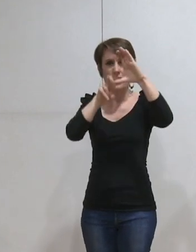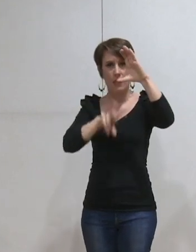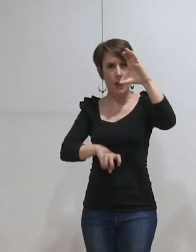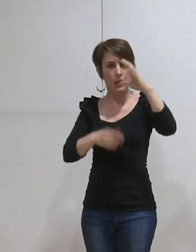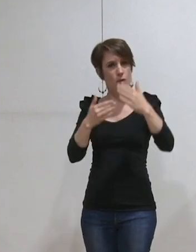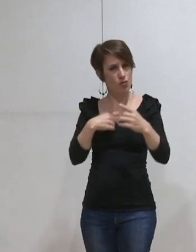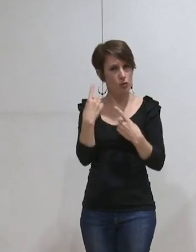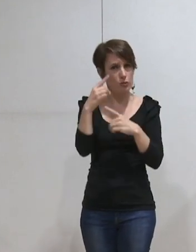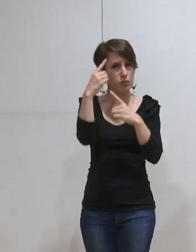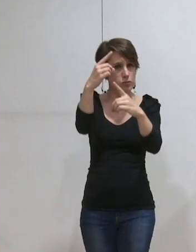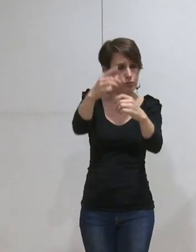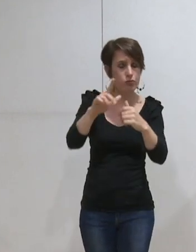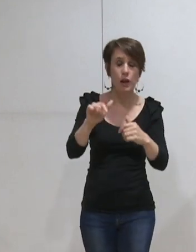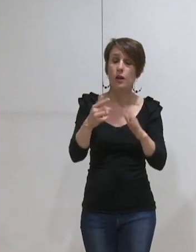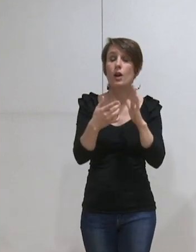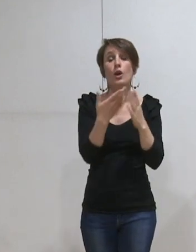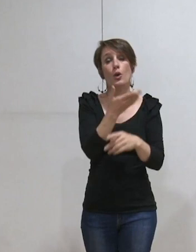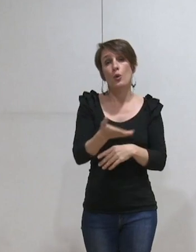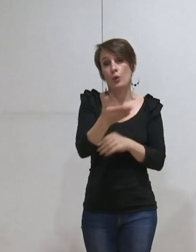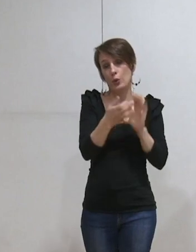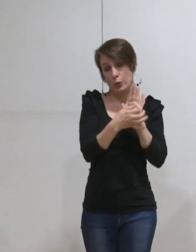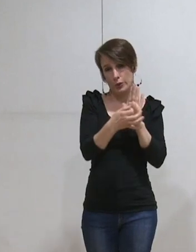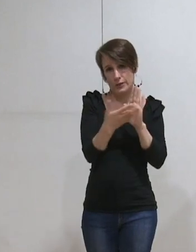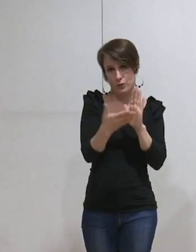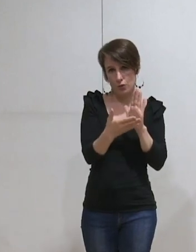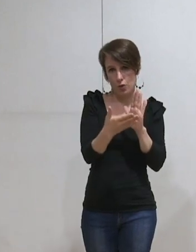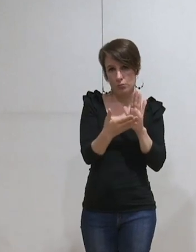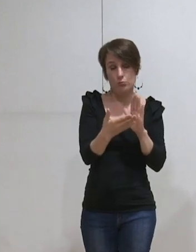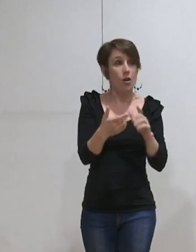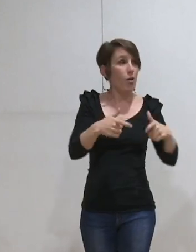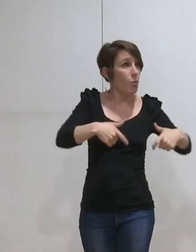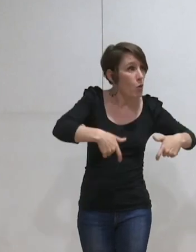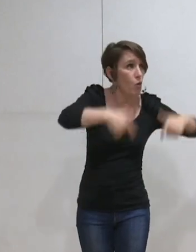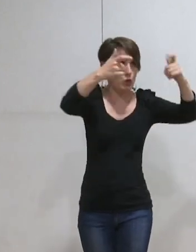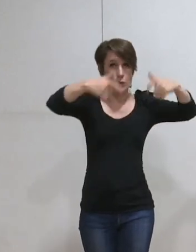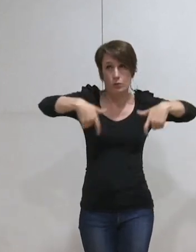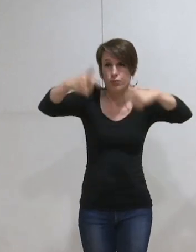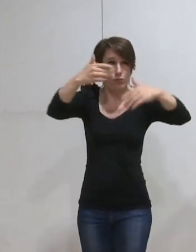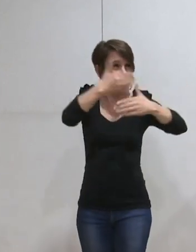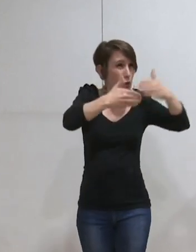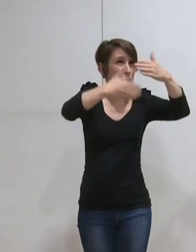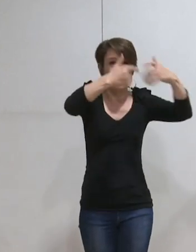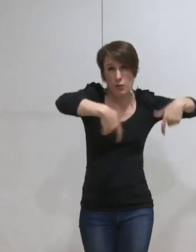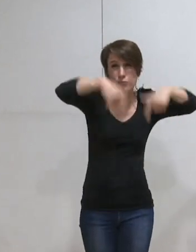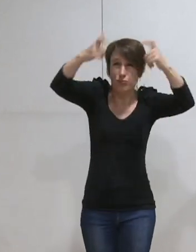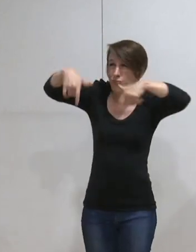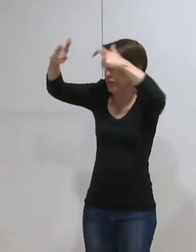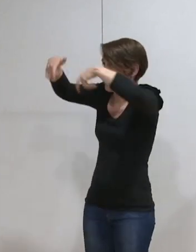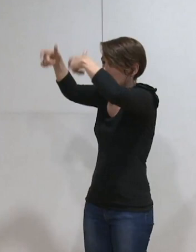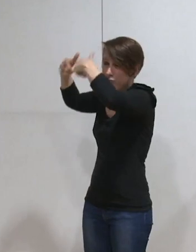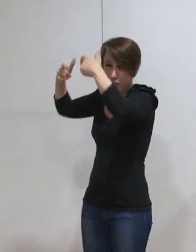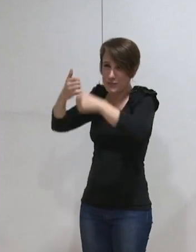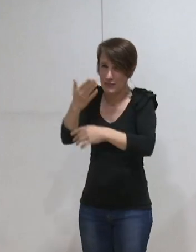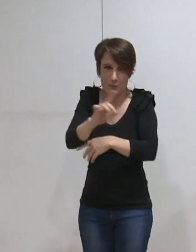que le vrai problème n'est pas de construire à toutouva du béton le vrai problème il est de rendre